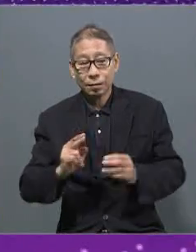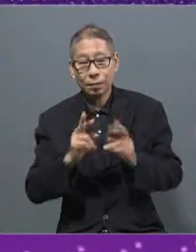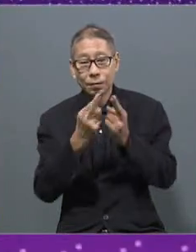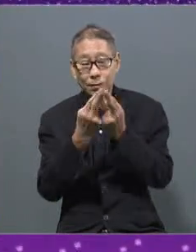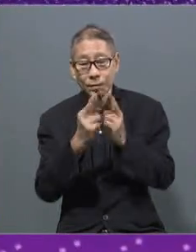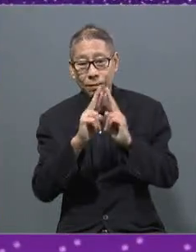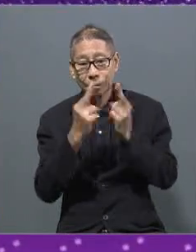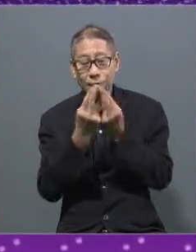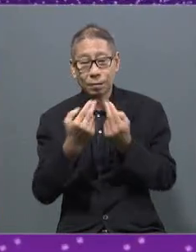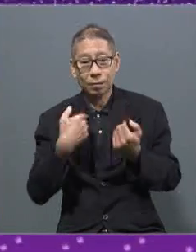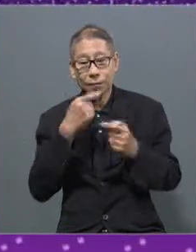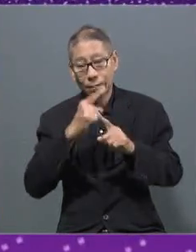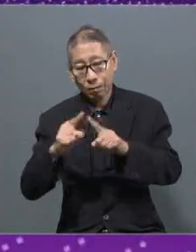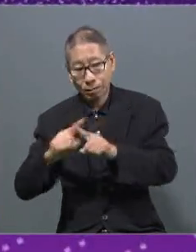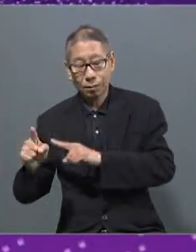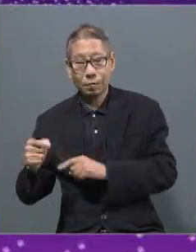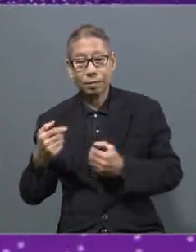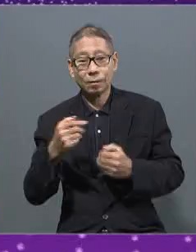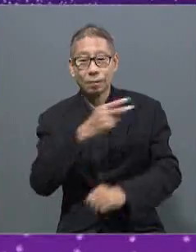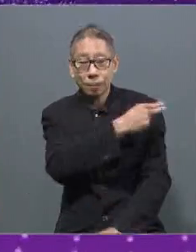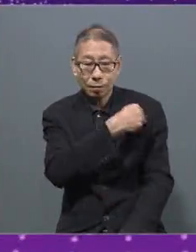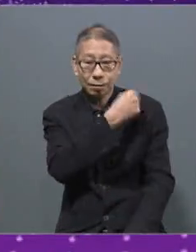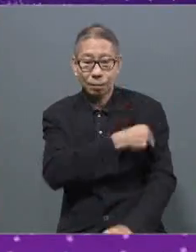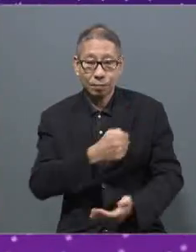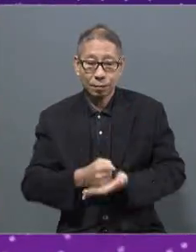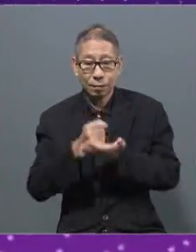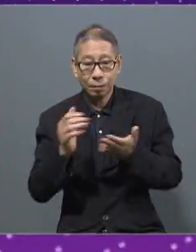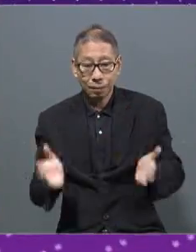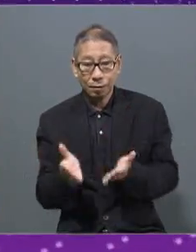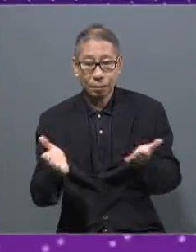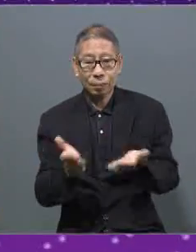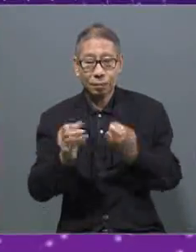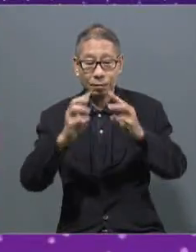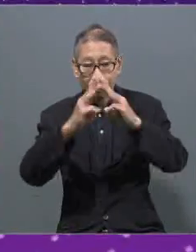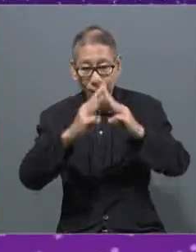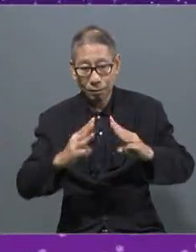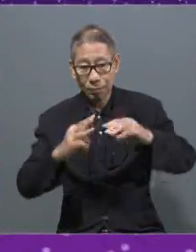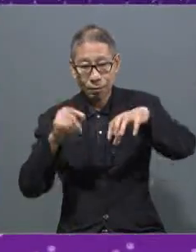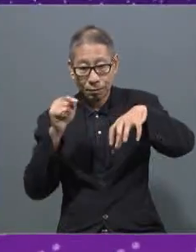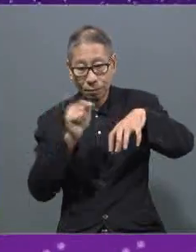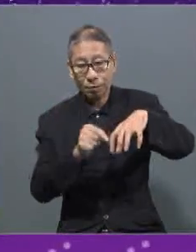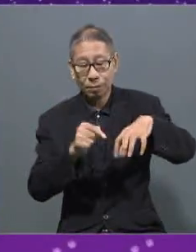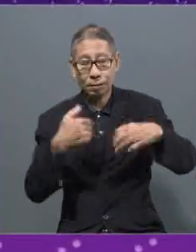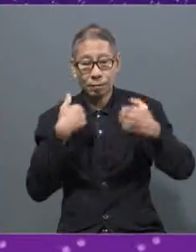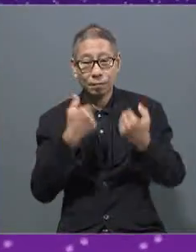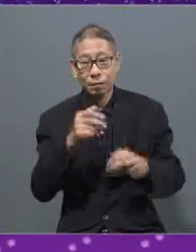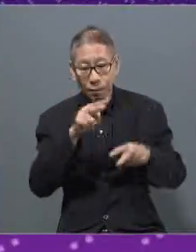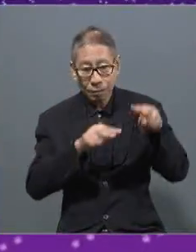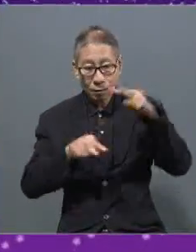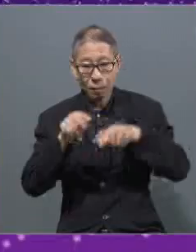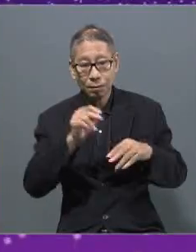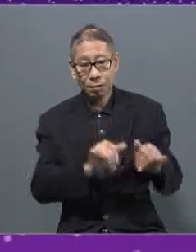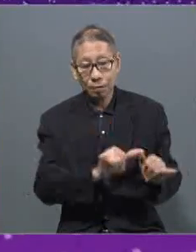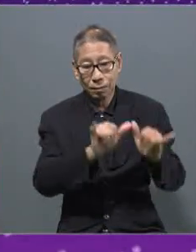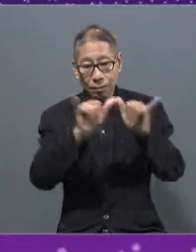าบาลเลิศศิลป์และโรงพยาบาลนพรัตน์ราชธานีเพื่อสนับสนุนในพื้นที่วัดห้วยปลักกั้งซึ่งเปิดเป็นจุดดูแลผู้อพยพจากน้